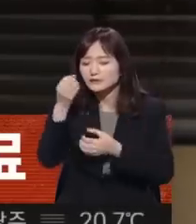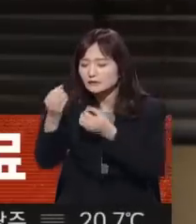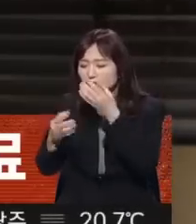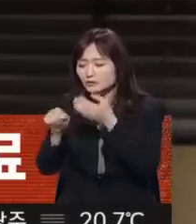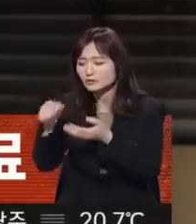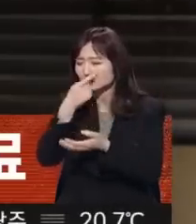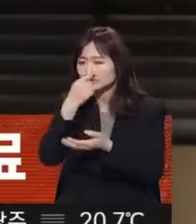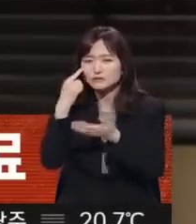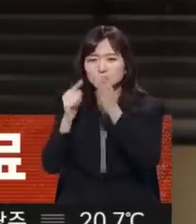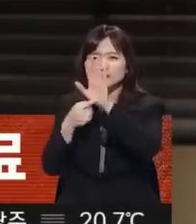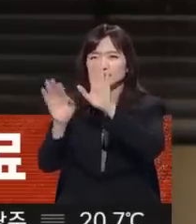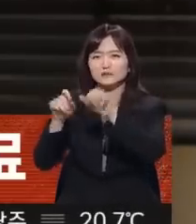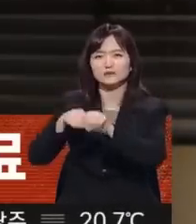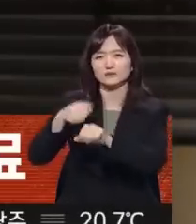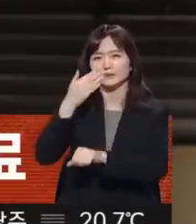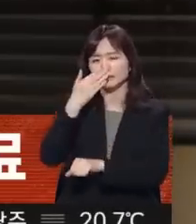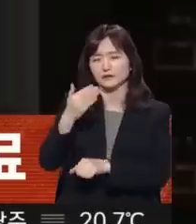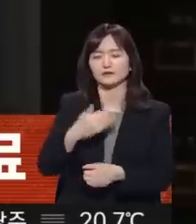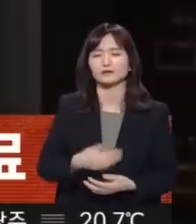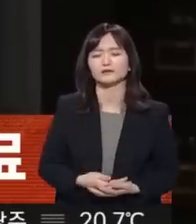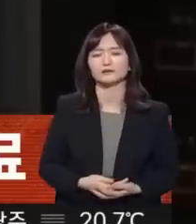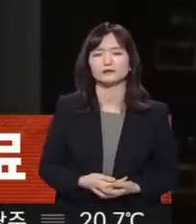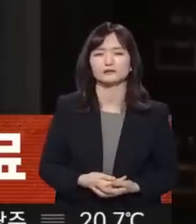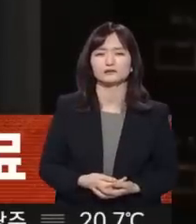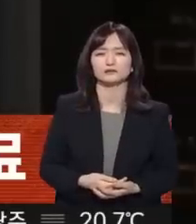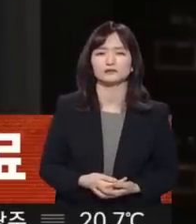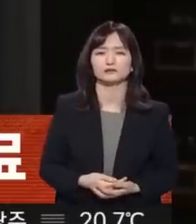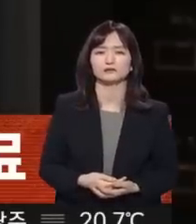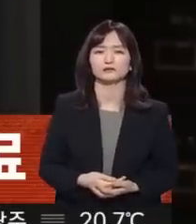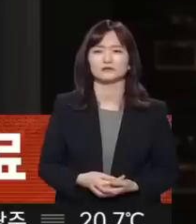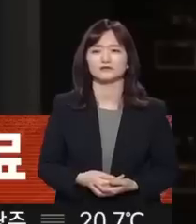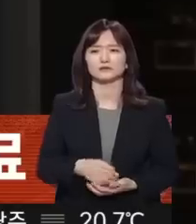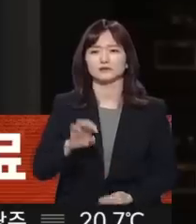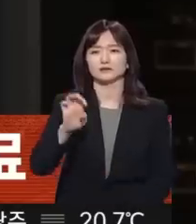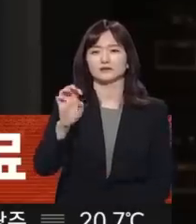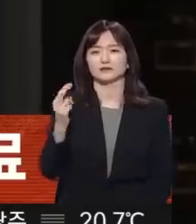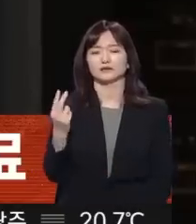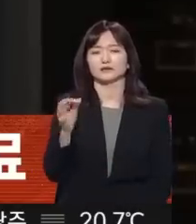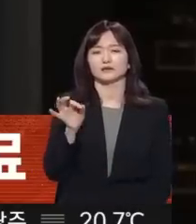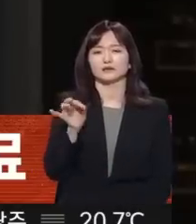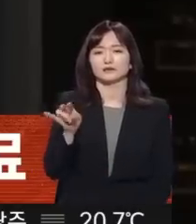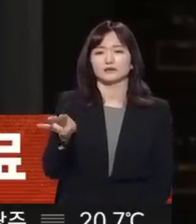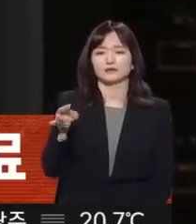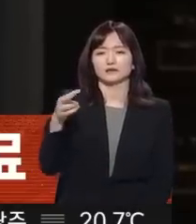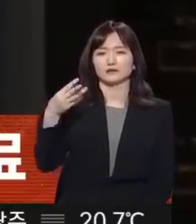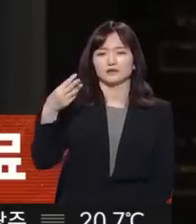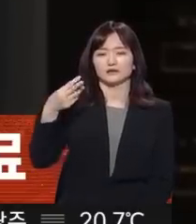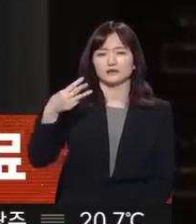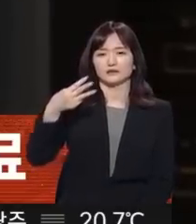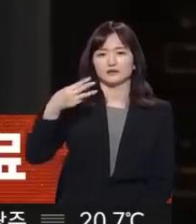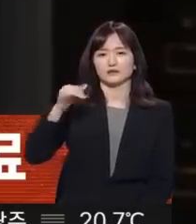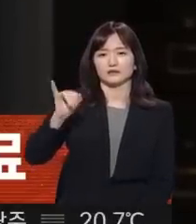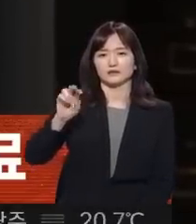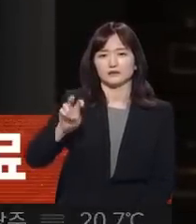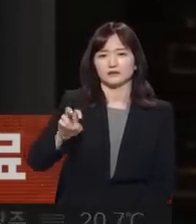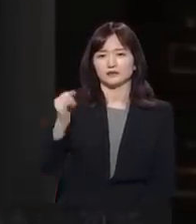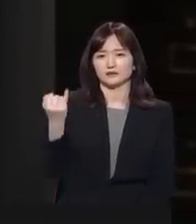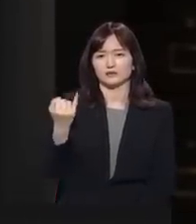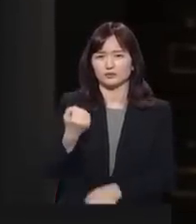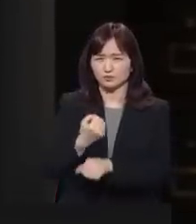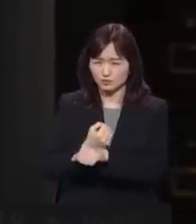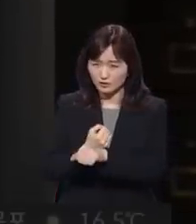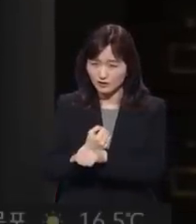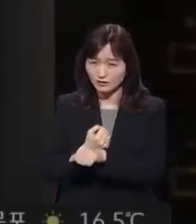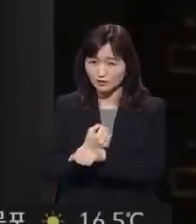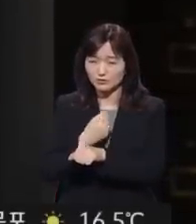처벌이 가능한 그런 상황입니다. 자, 그리고 마지막으로 이 표혜림 씨 피해자분이 꼭 하고 싶은 말씀이 있다고 하시더라고요.